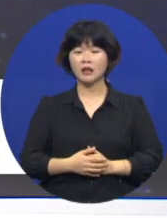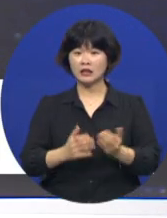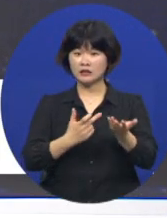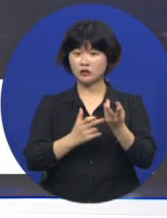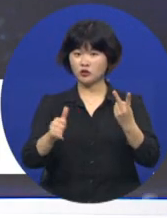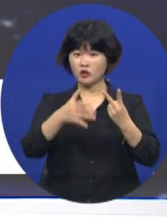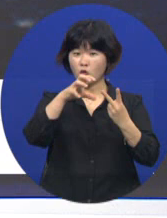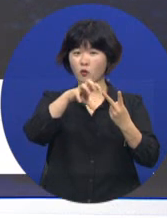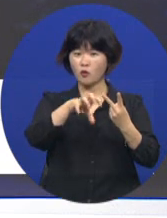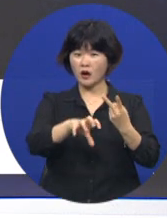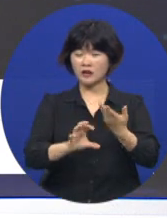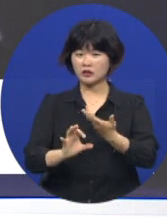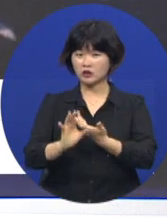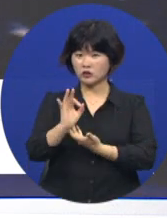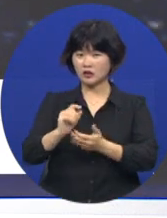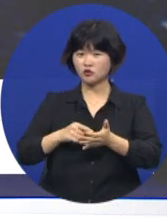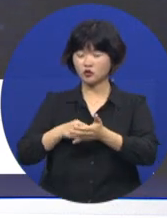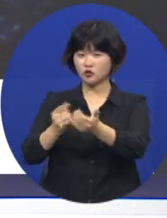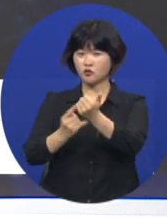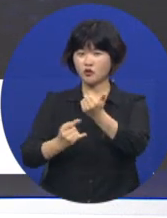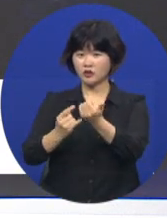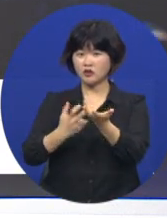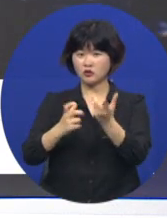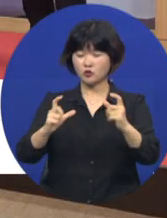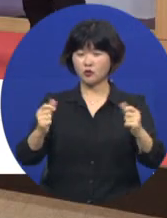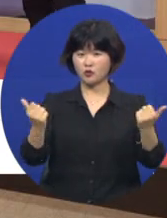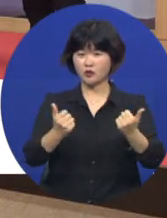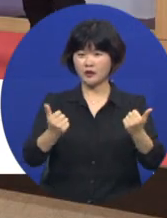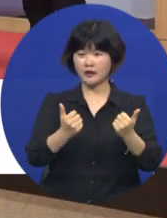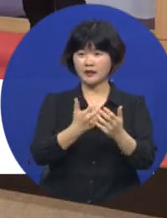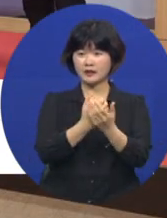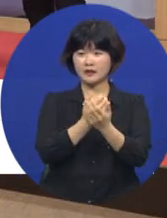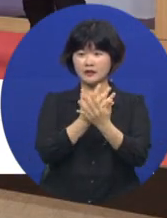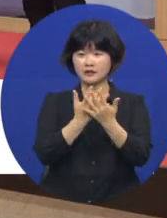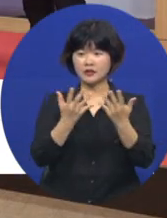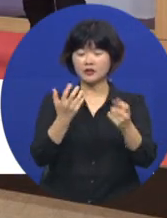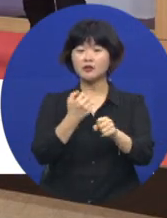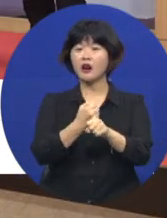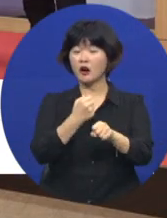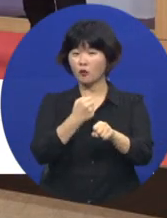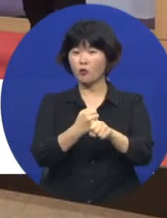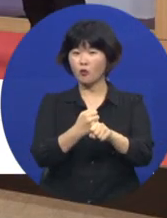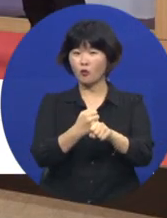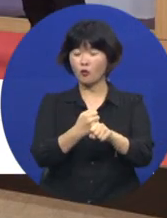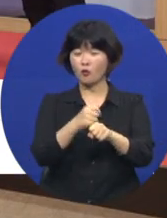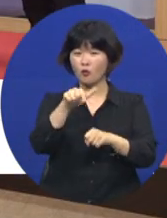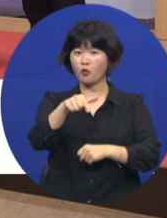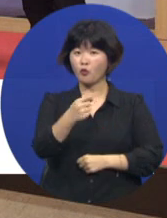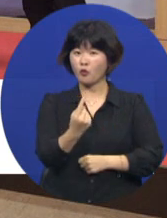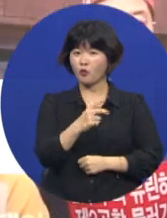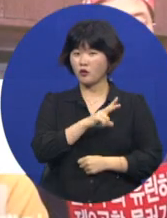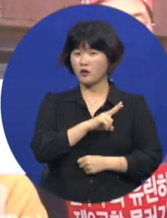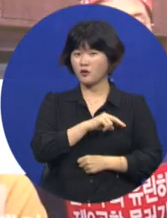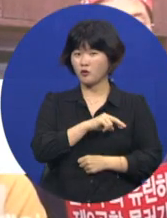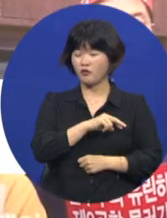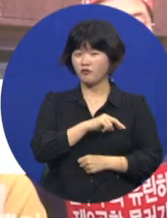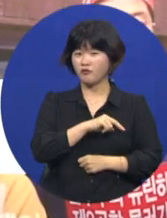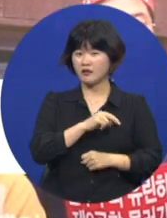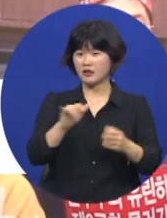제주 제2공항 성산업추진위원회는 제주도의회에서 기자회견을 갖고 고용호